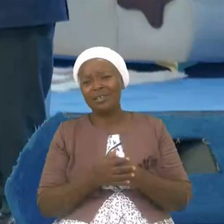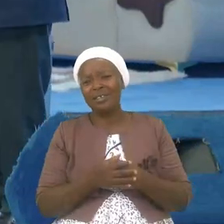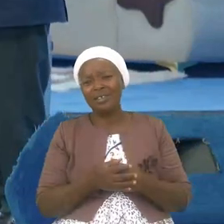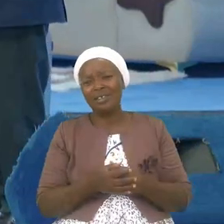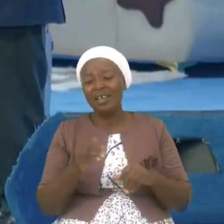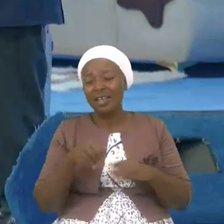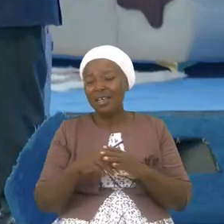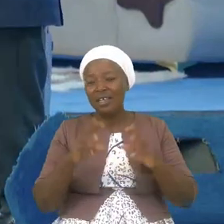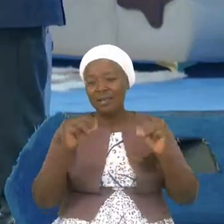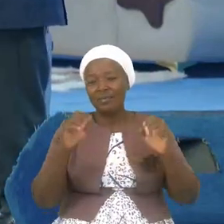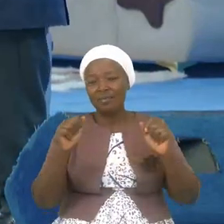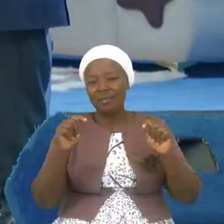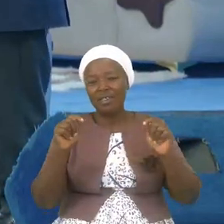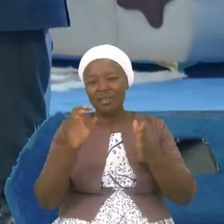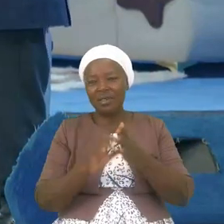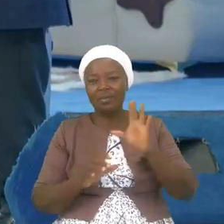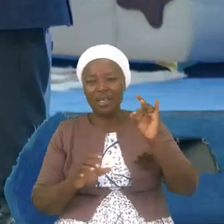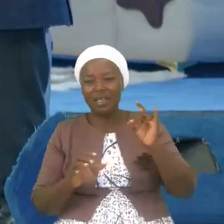À Matthieu 8,